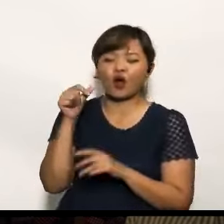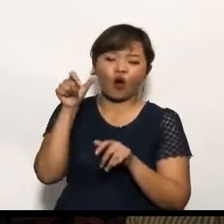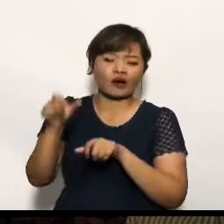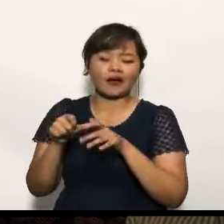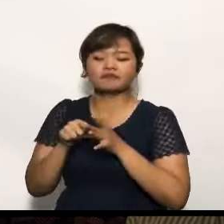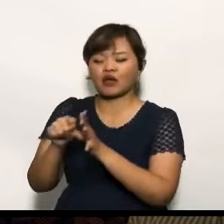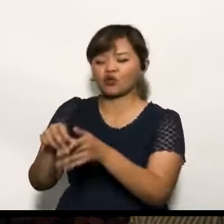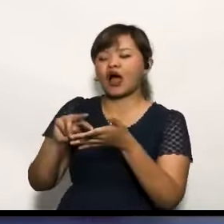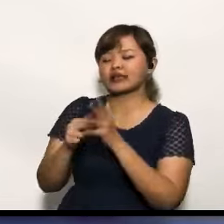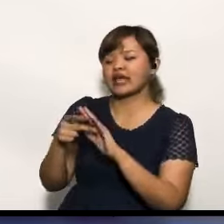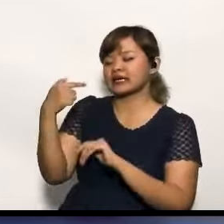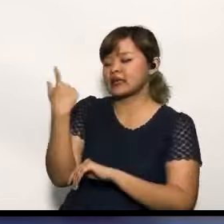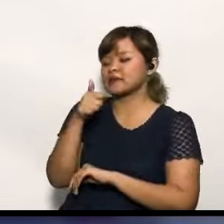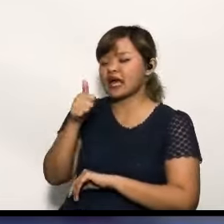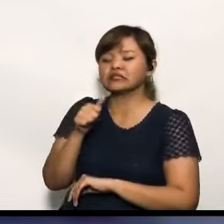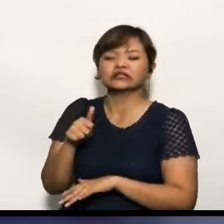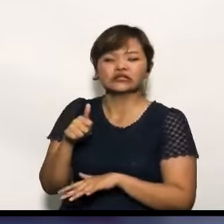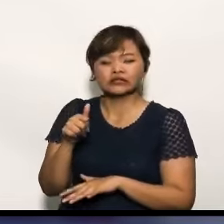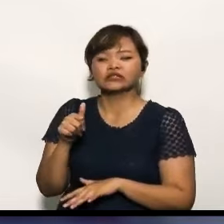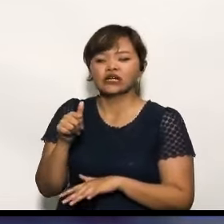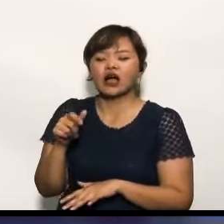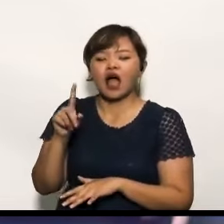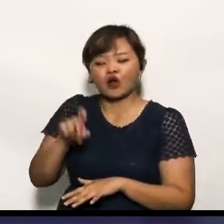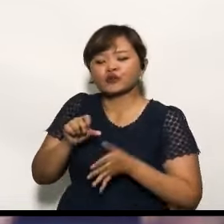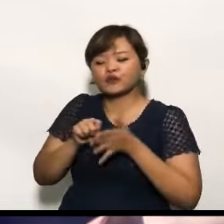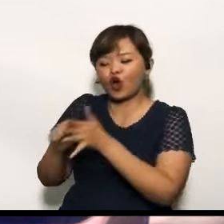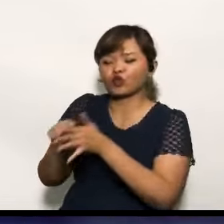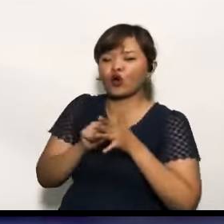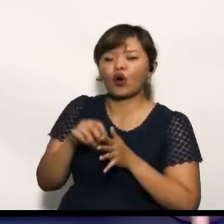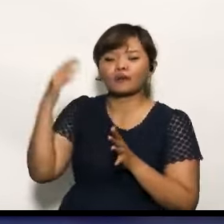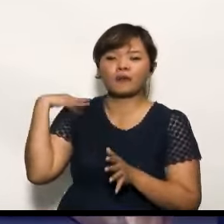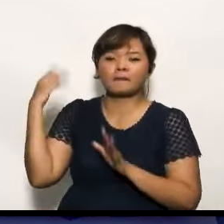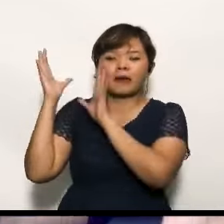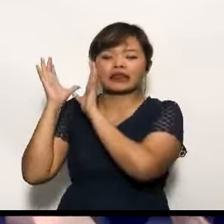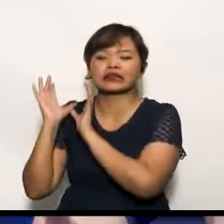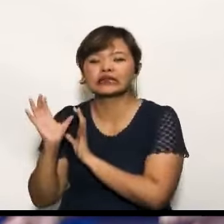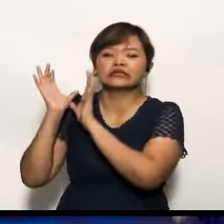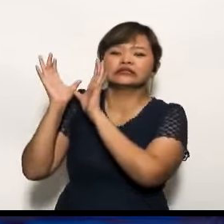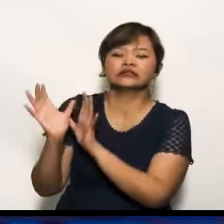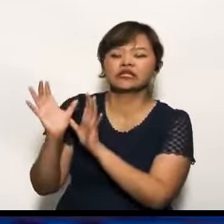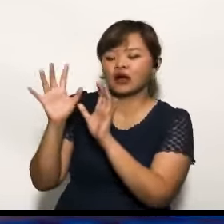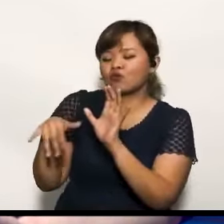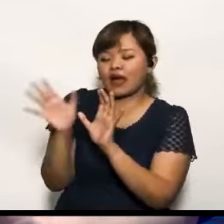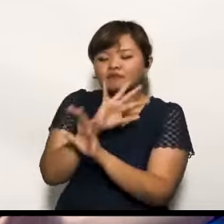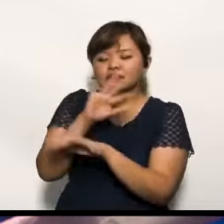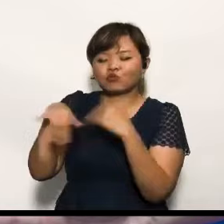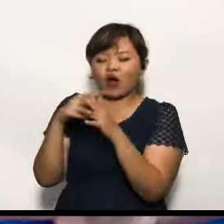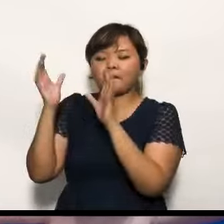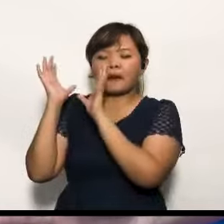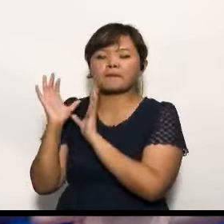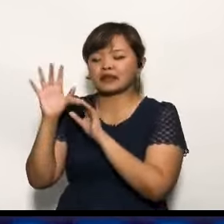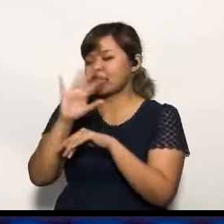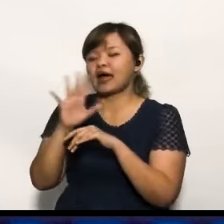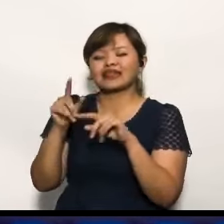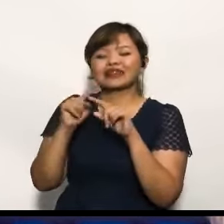Kristus. Sekali lagi di sini dikatakan kita bertolong-tolong menanggung beban, bukan menanggung beban secara keseluruhan.